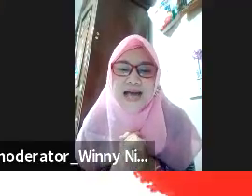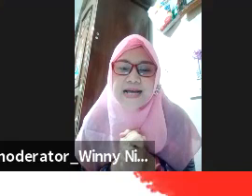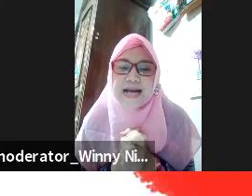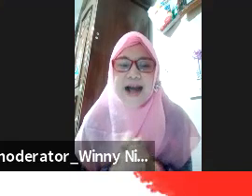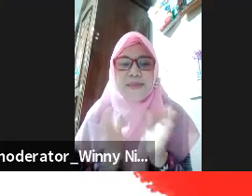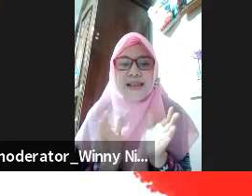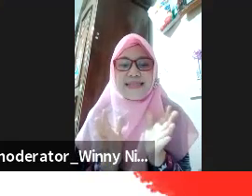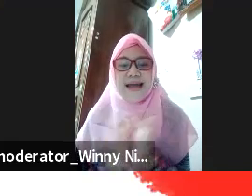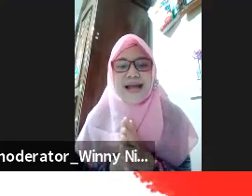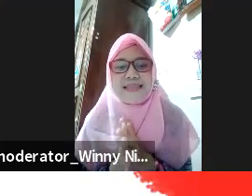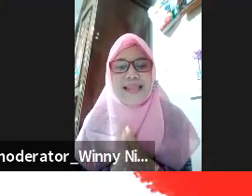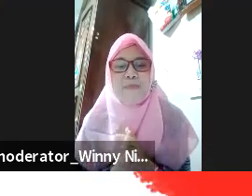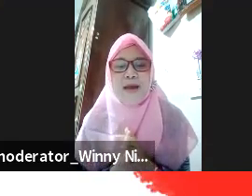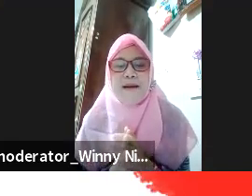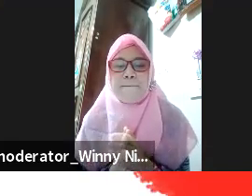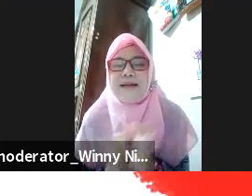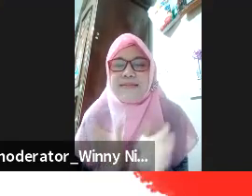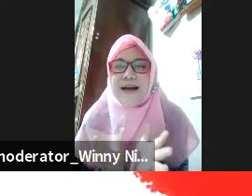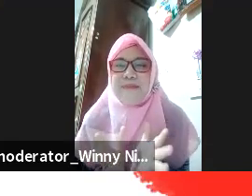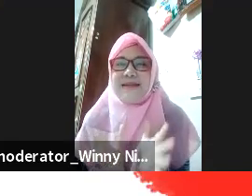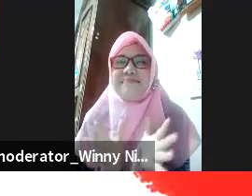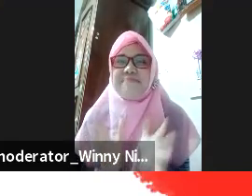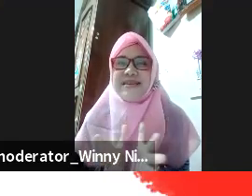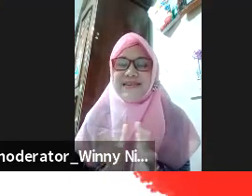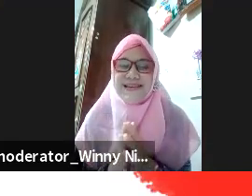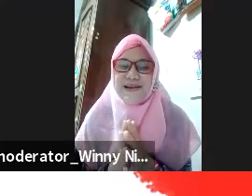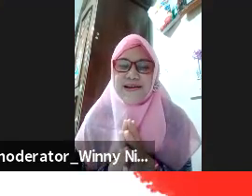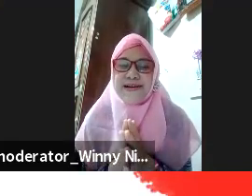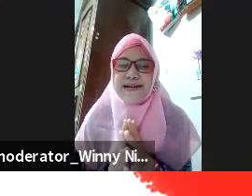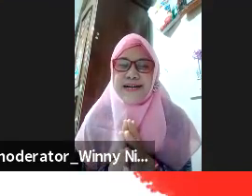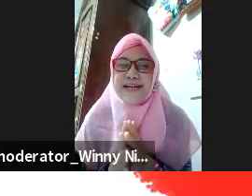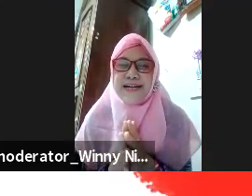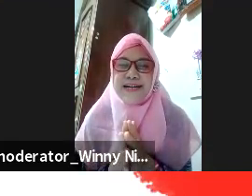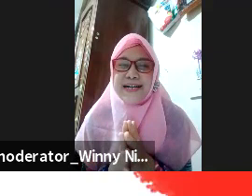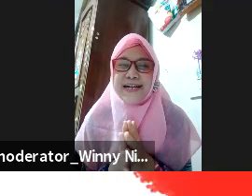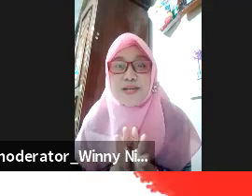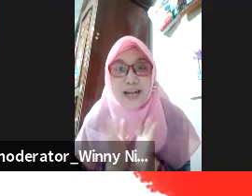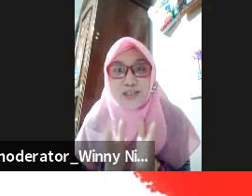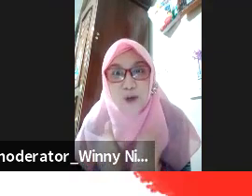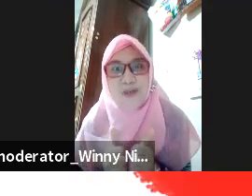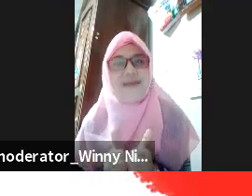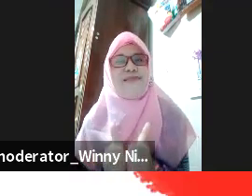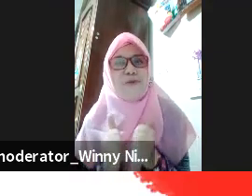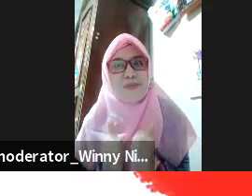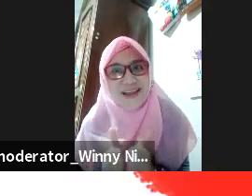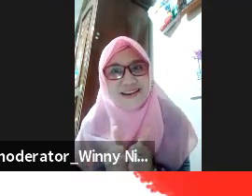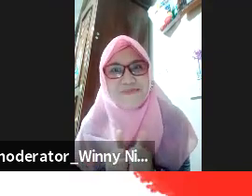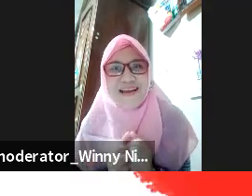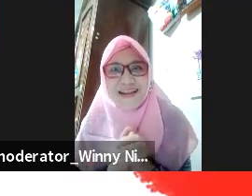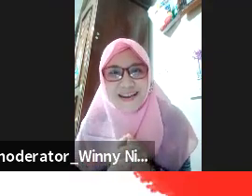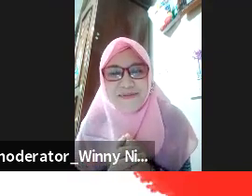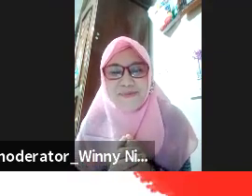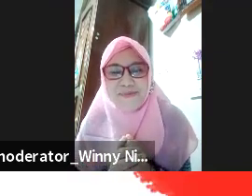adalah kehamilan sehat selama masa pandemi. Dengan narasumber yang insya Allah sangat kompeten